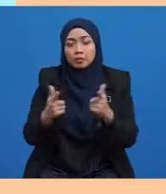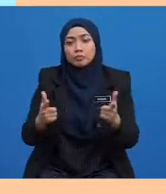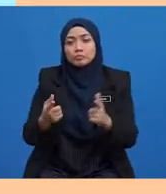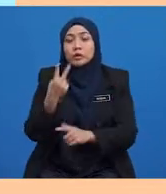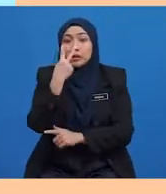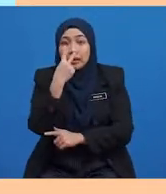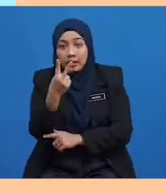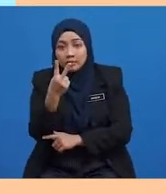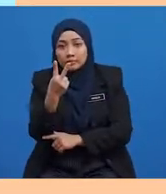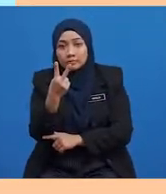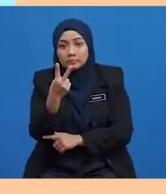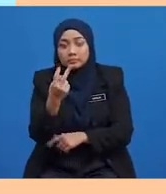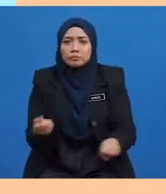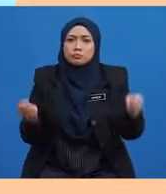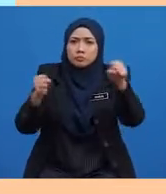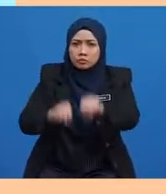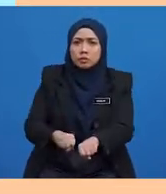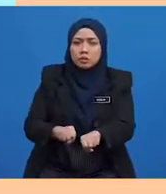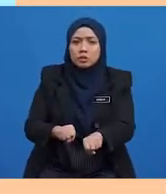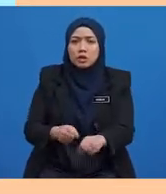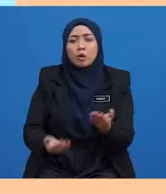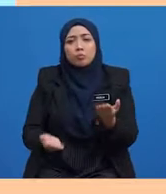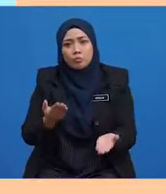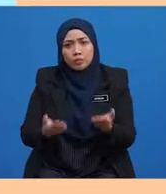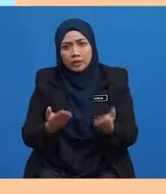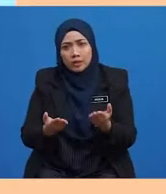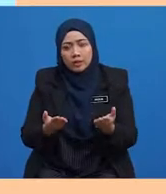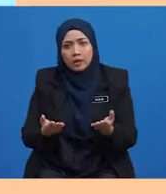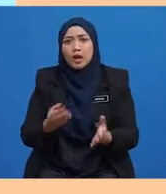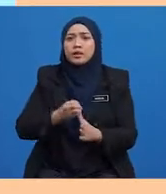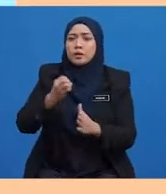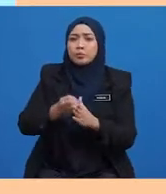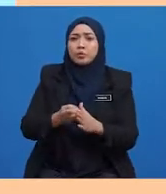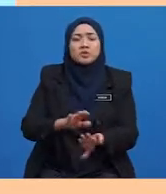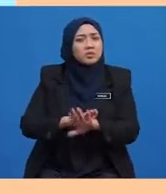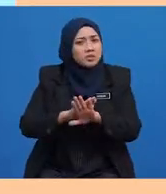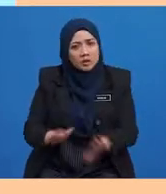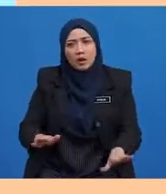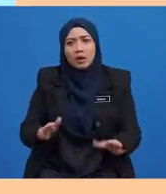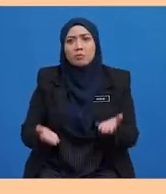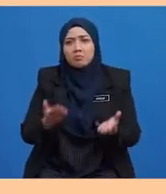beberapa situasi yang mungkin berlaku atau mungkin tidak berlaku.